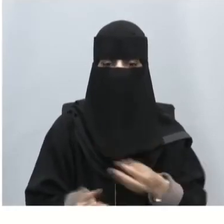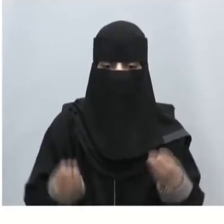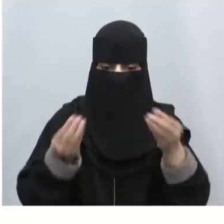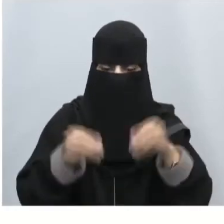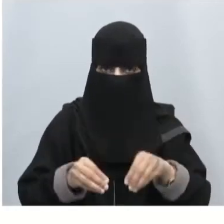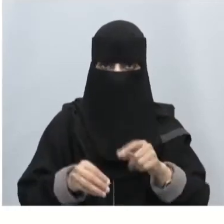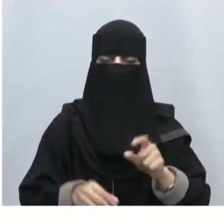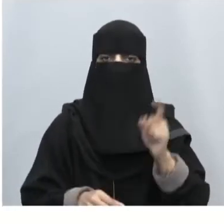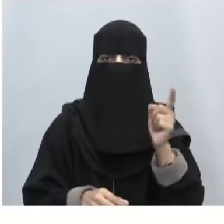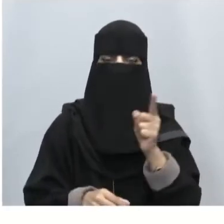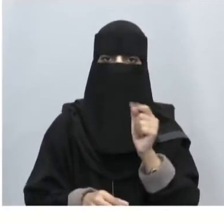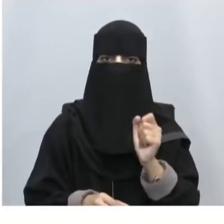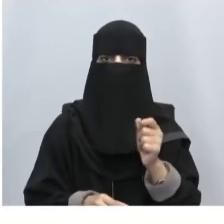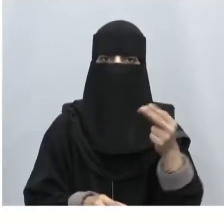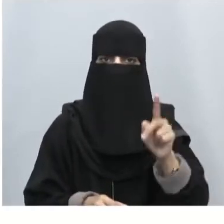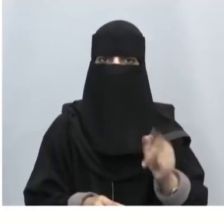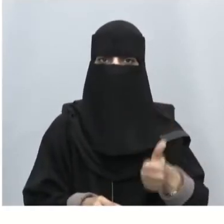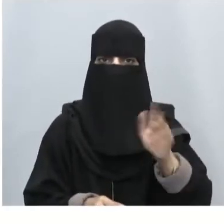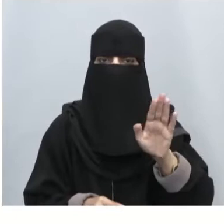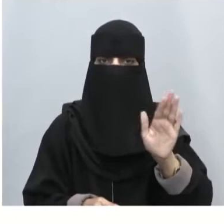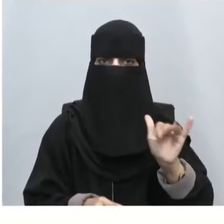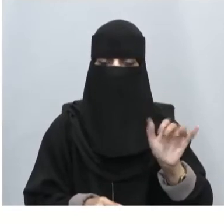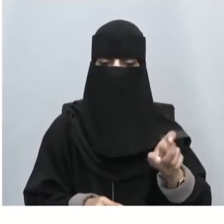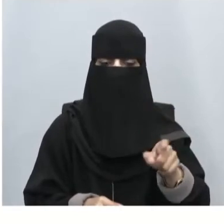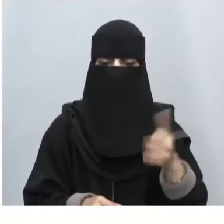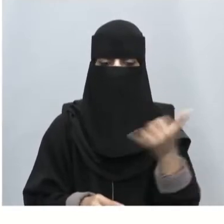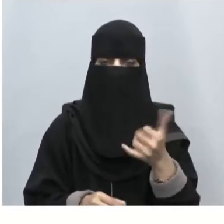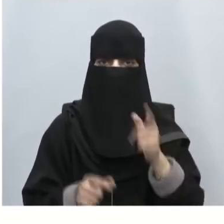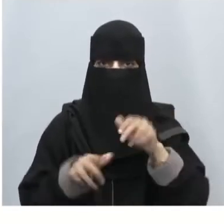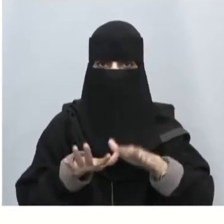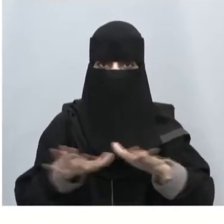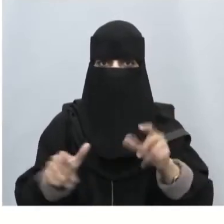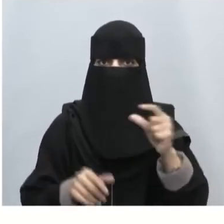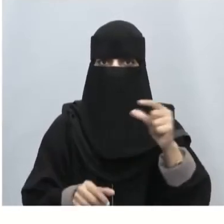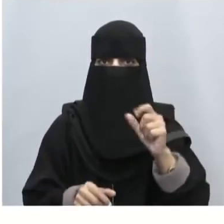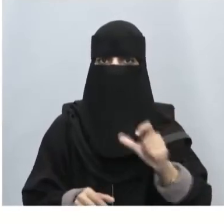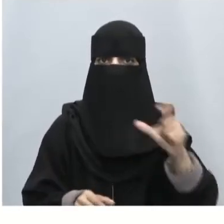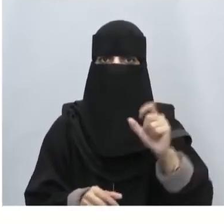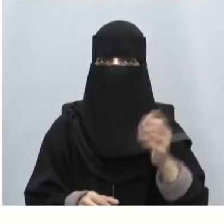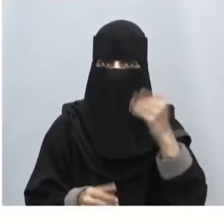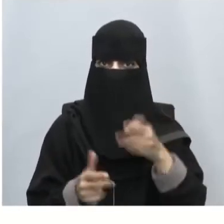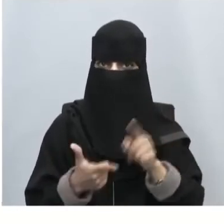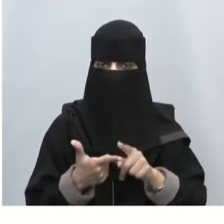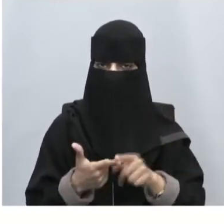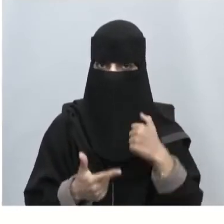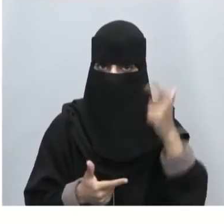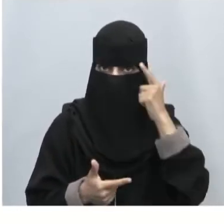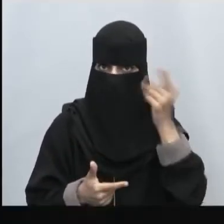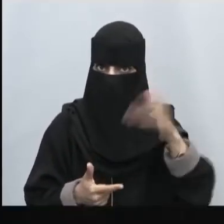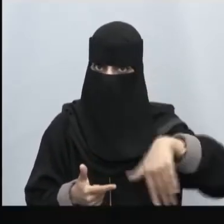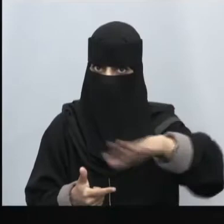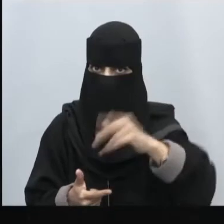في عصرها الثاني مهمه نشر الدين الاسلامي نحن نعرف ان الدوله العباسيه